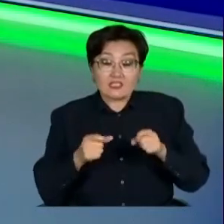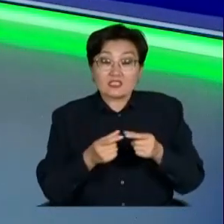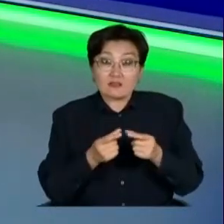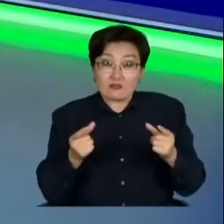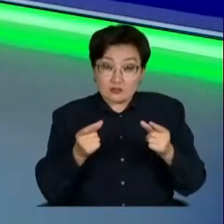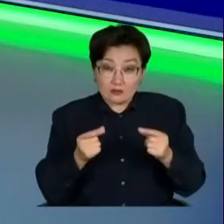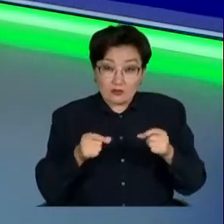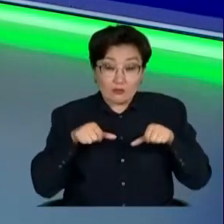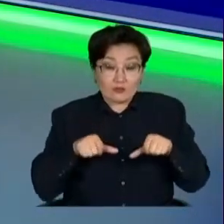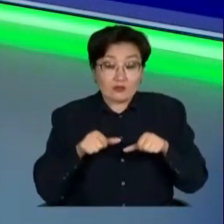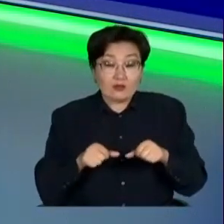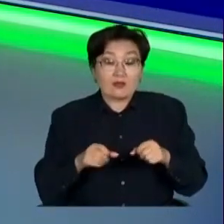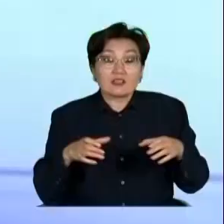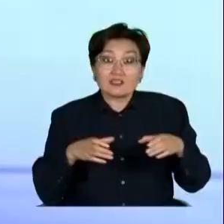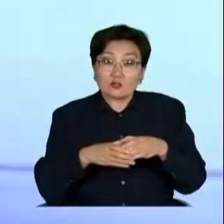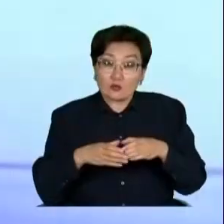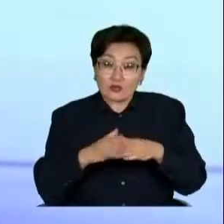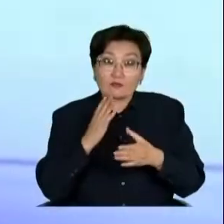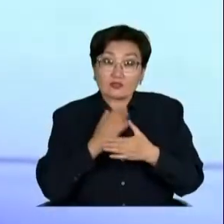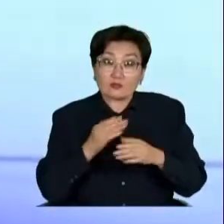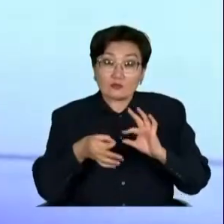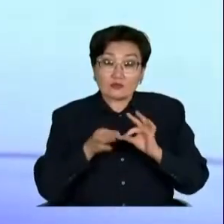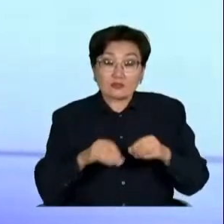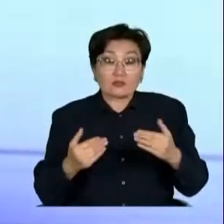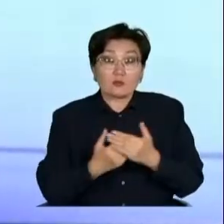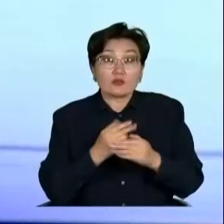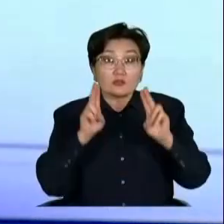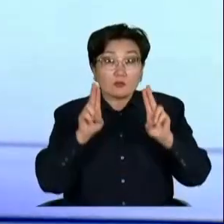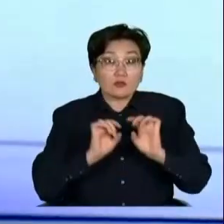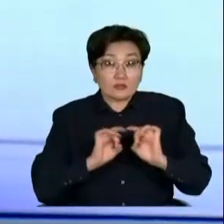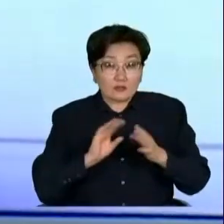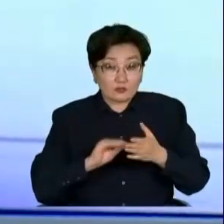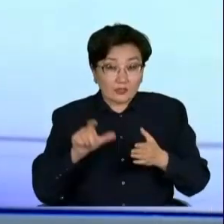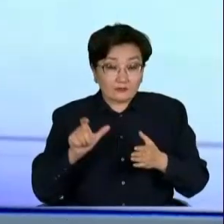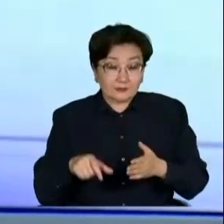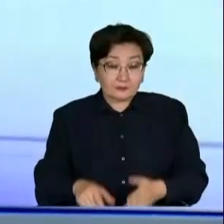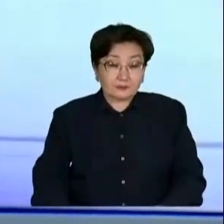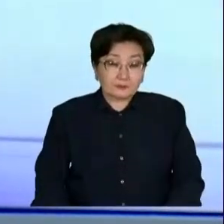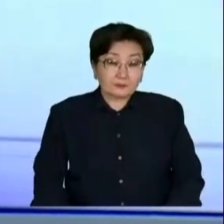удостоверение определенной категории. Подробнее о новых правилах в материале Асимжан Жузбаевой.